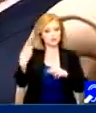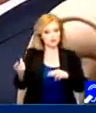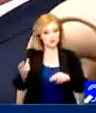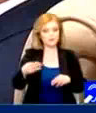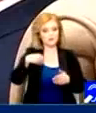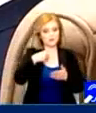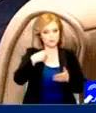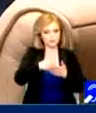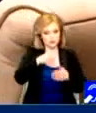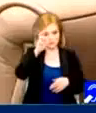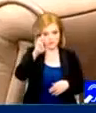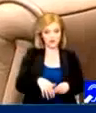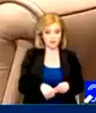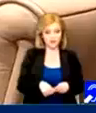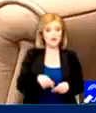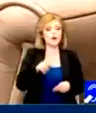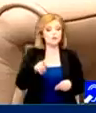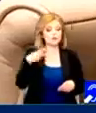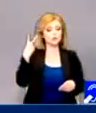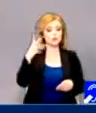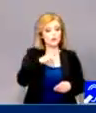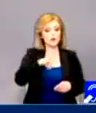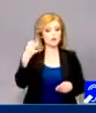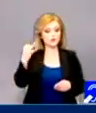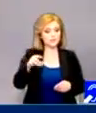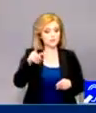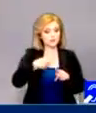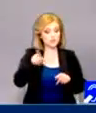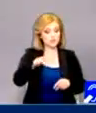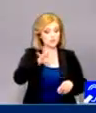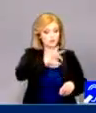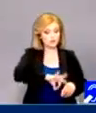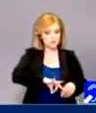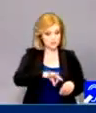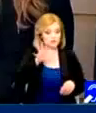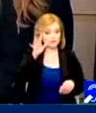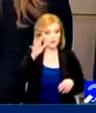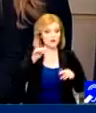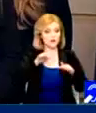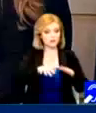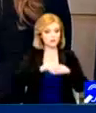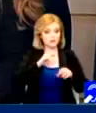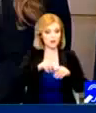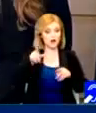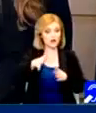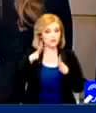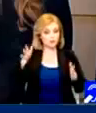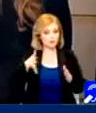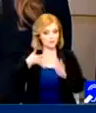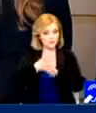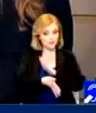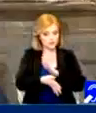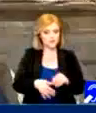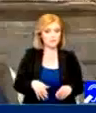milioane de lei, bani donați formațiunii contrar codului electoral în campania pentru alegerile parlamentare din 24 februarie. Partidul